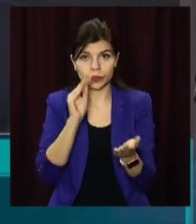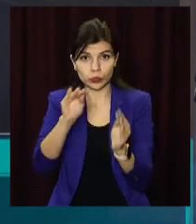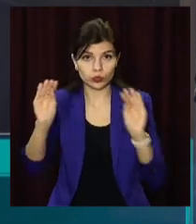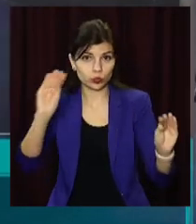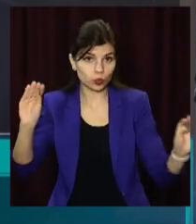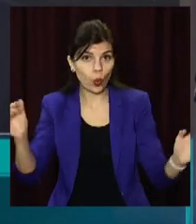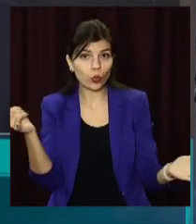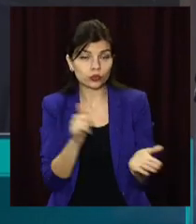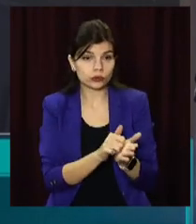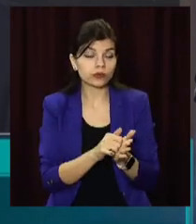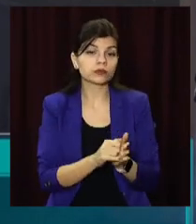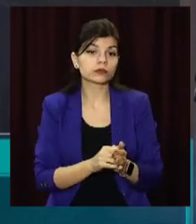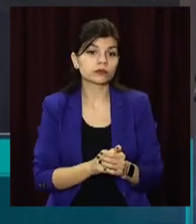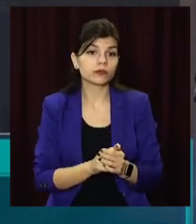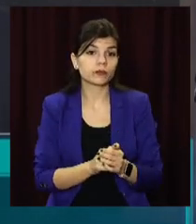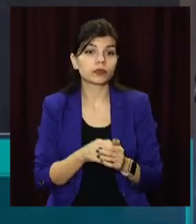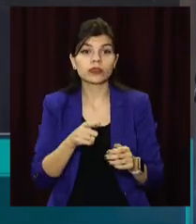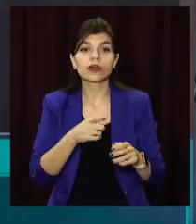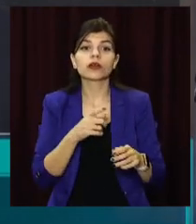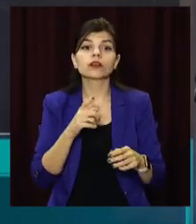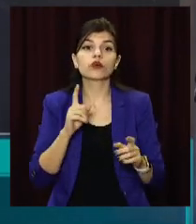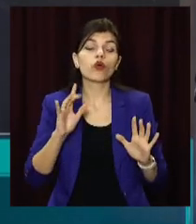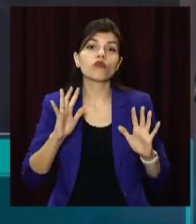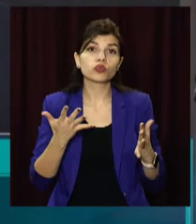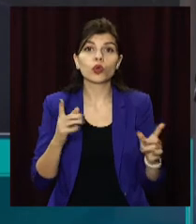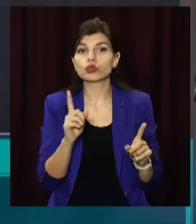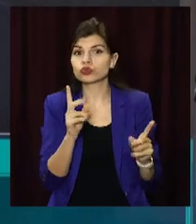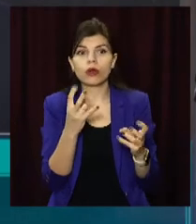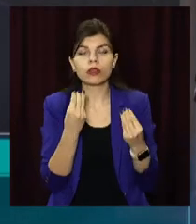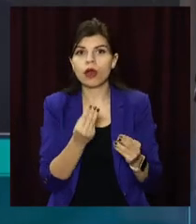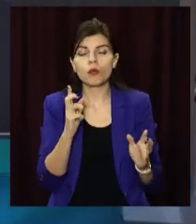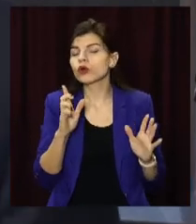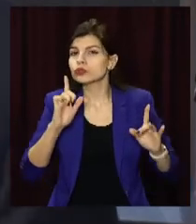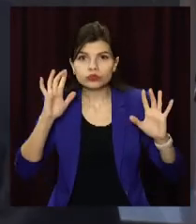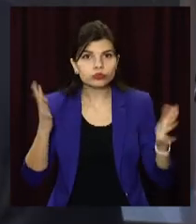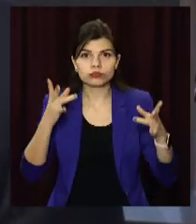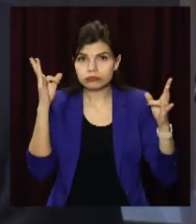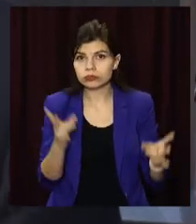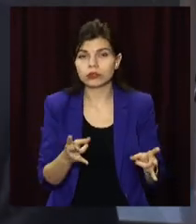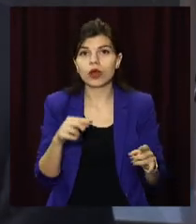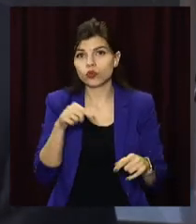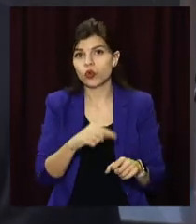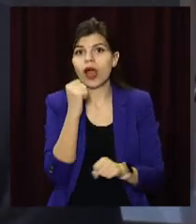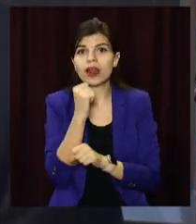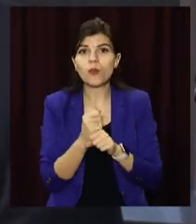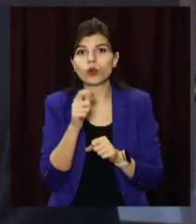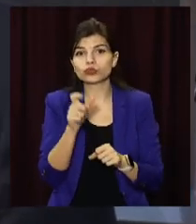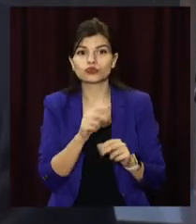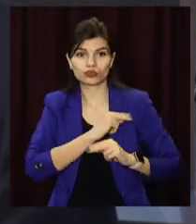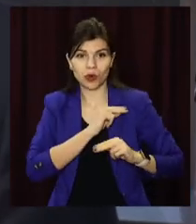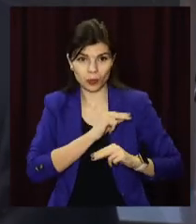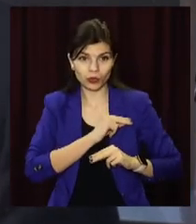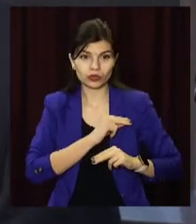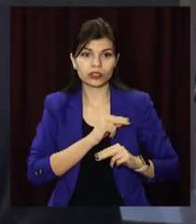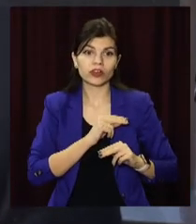кнопками, іменно під госохрану, під поліцію, для того, щоб в случае, не дай Бог, необхідності, тот работник школи, который либо это тот,